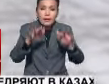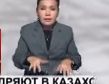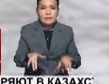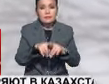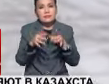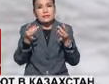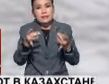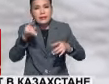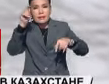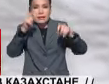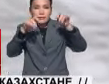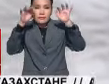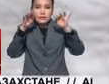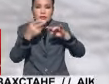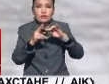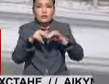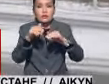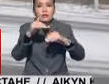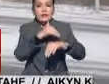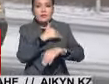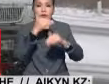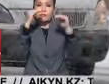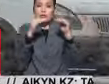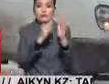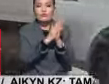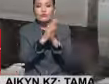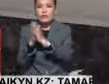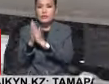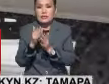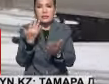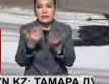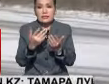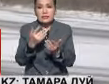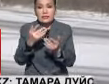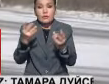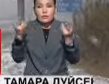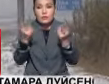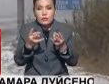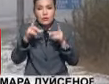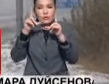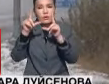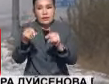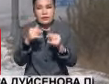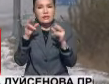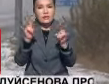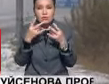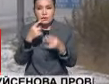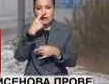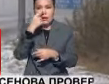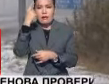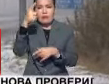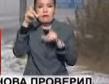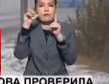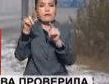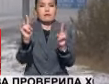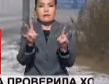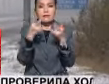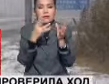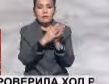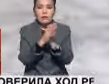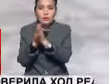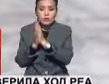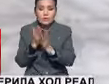дождя, понижением температуры, прошу без острой необходимости ограничить выезда за пределы населенных пунктов, а